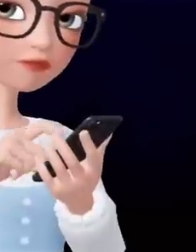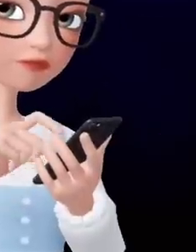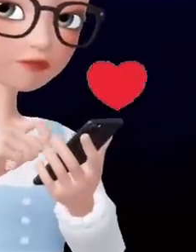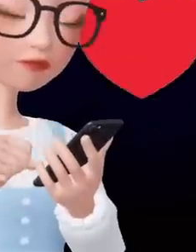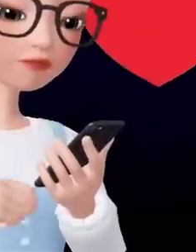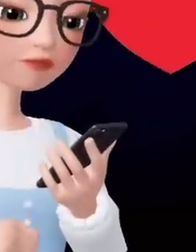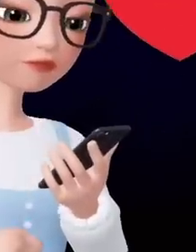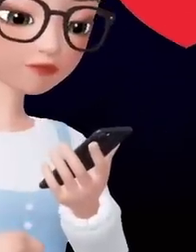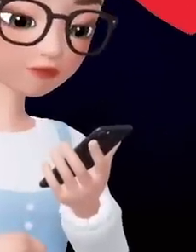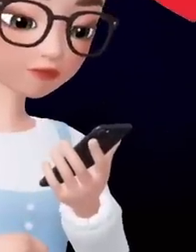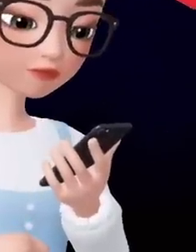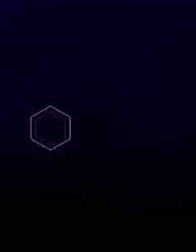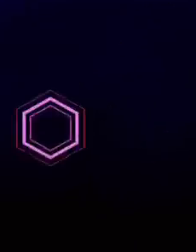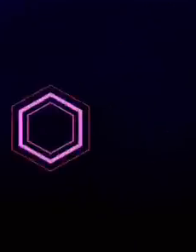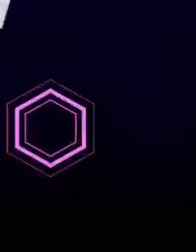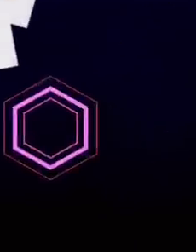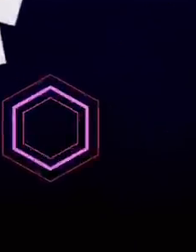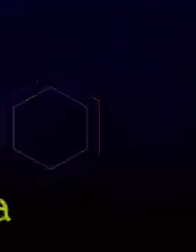berhati-hatilah